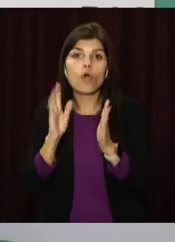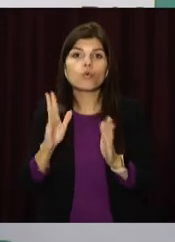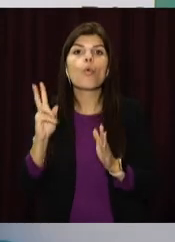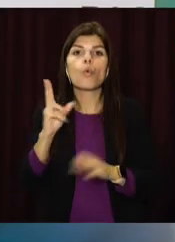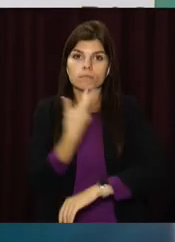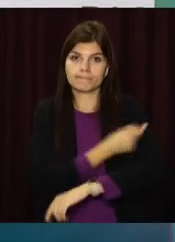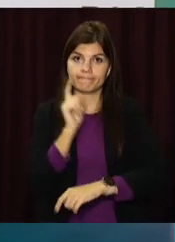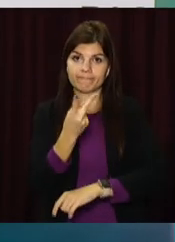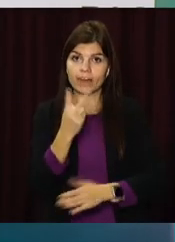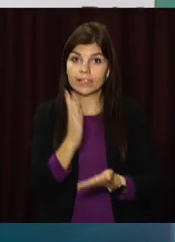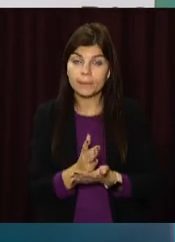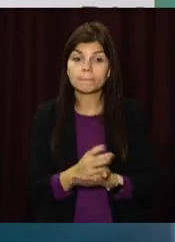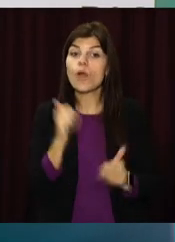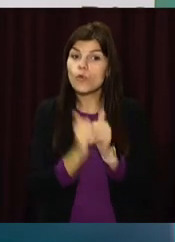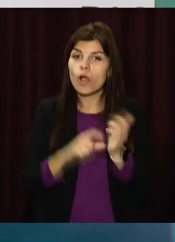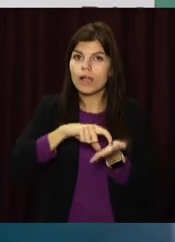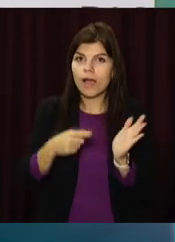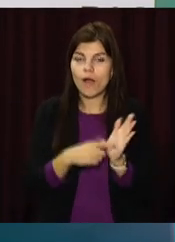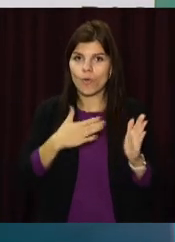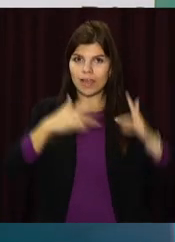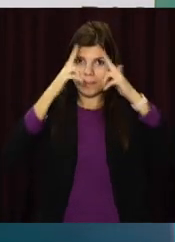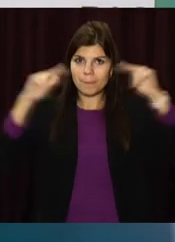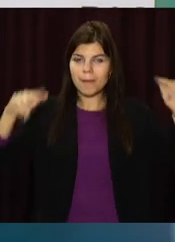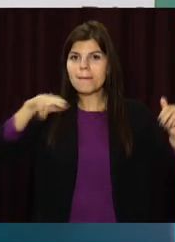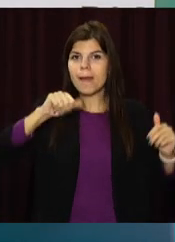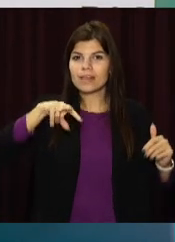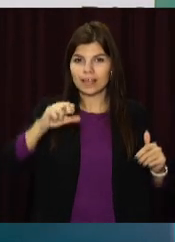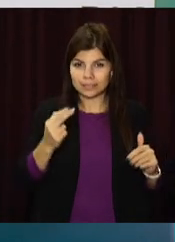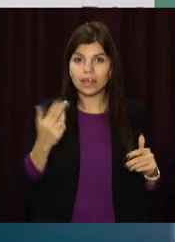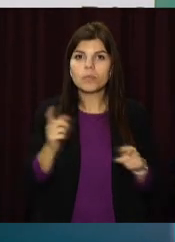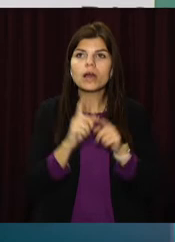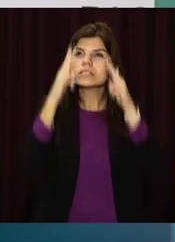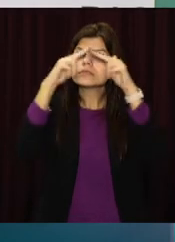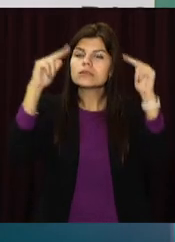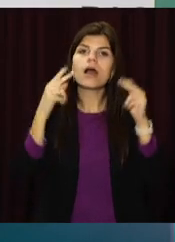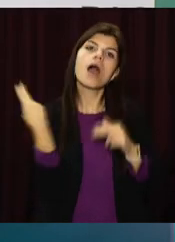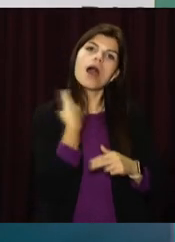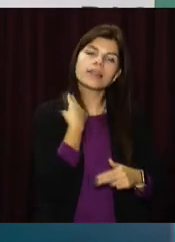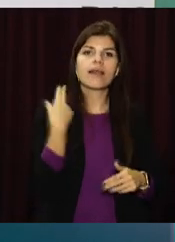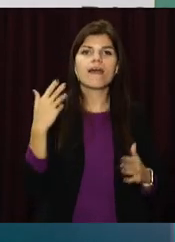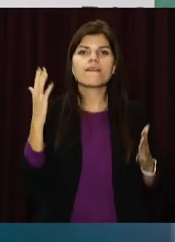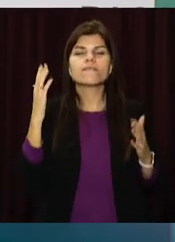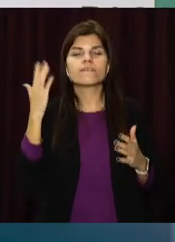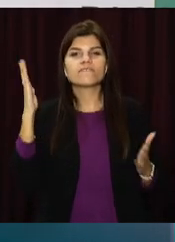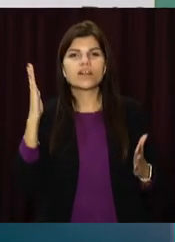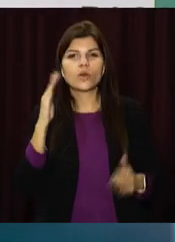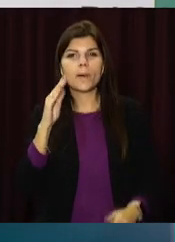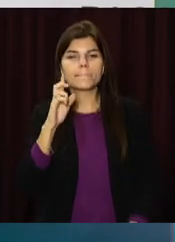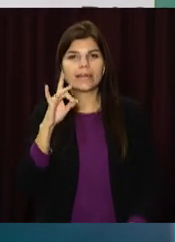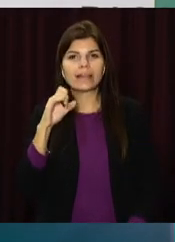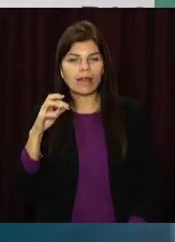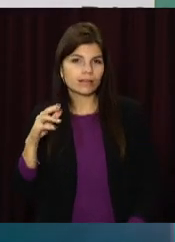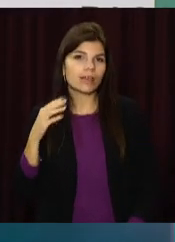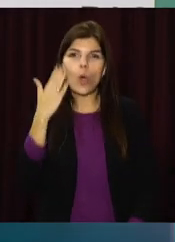Кожна кімната нашого палацу перетворюється на якийсь замок Європи, замок Англії, Великобританії,